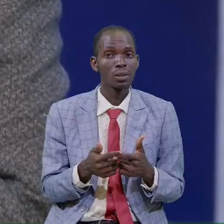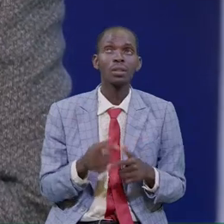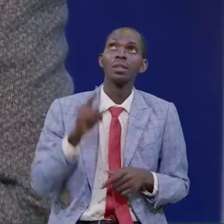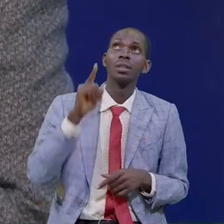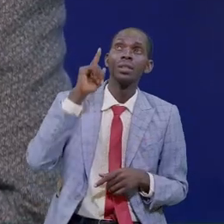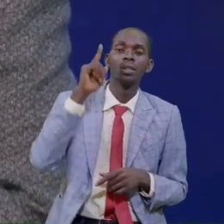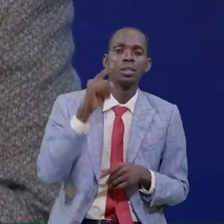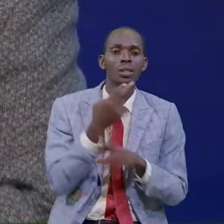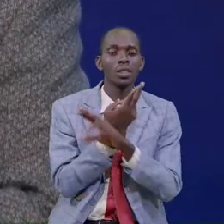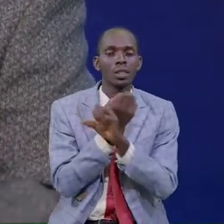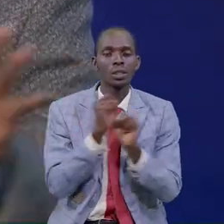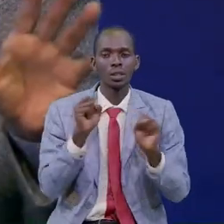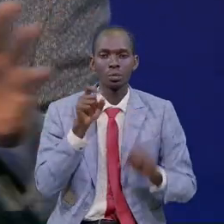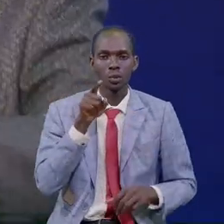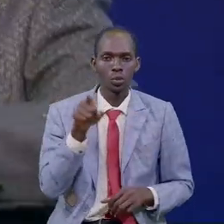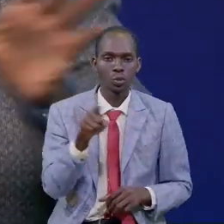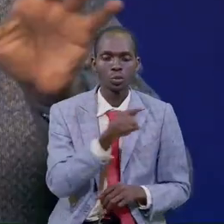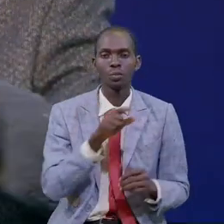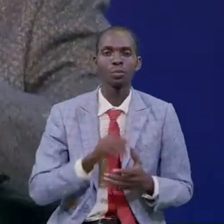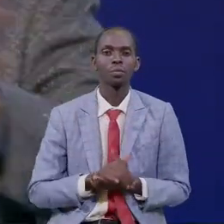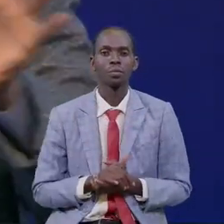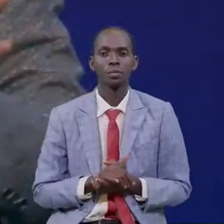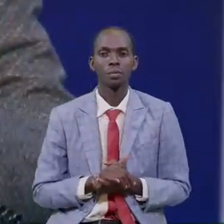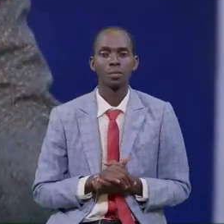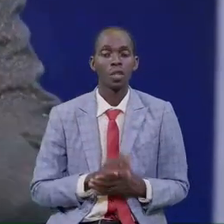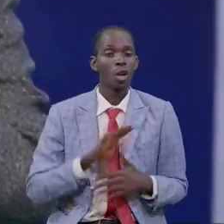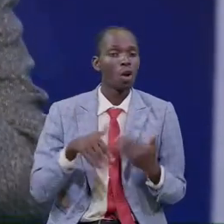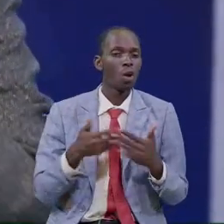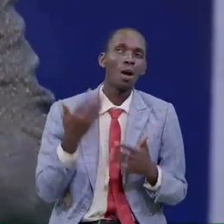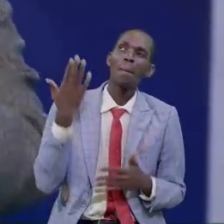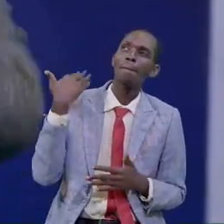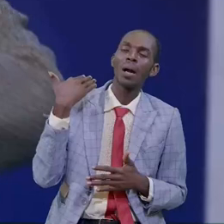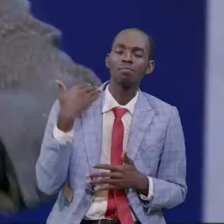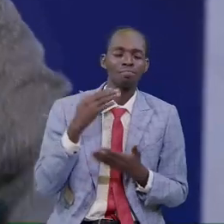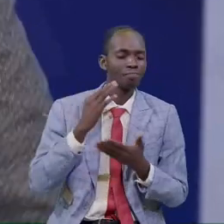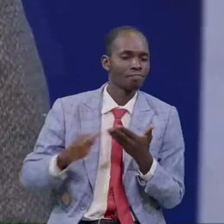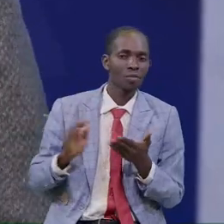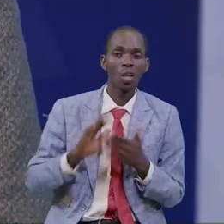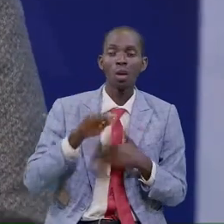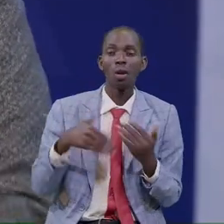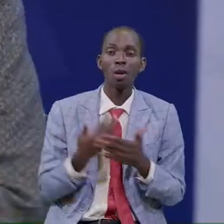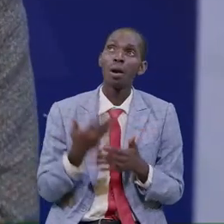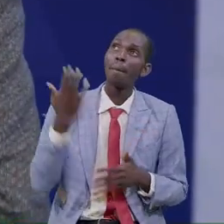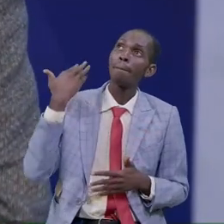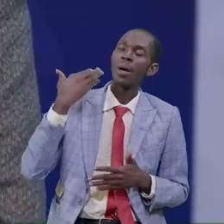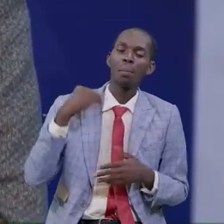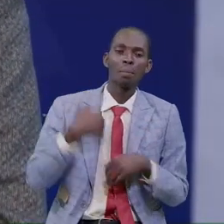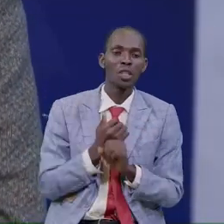you. Après, il vous rachète. All your past forgiven, tout votre all your past, past tout votre renewed. Passé